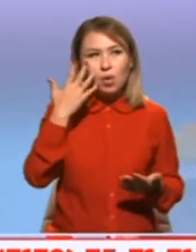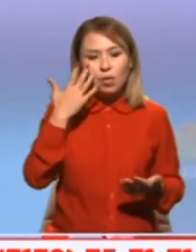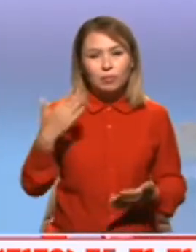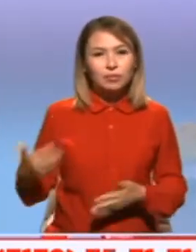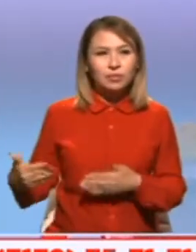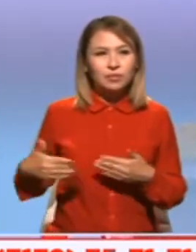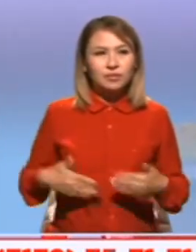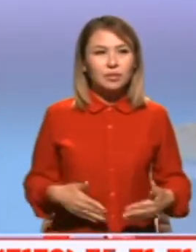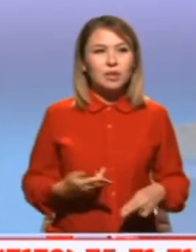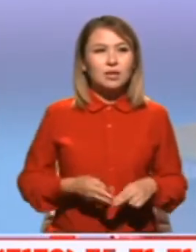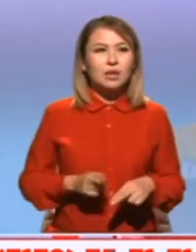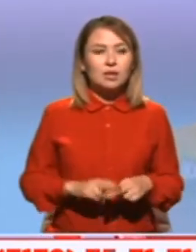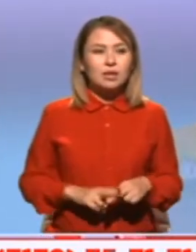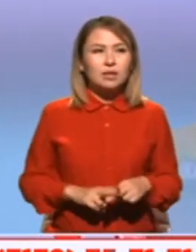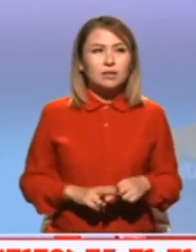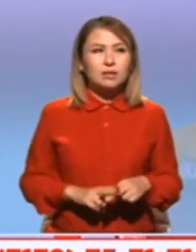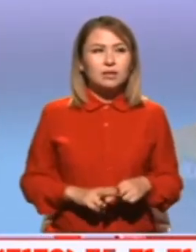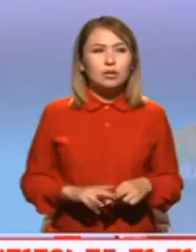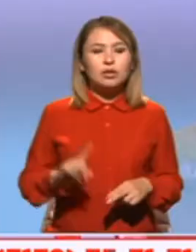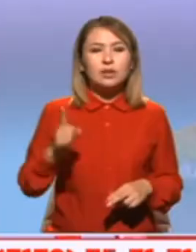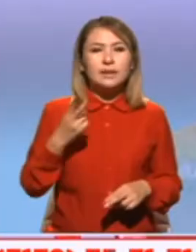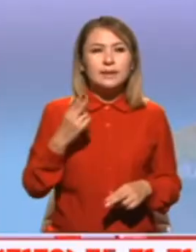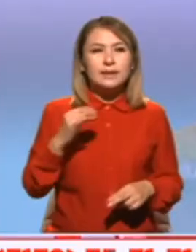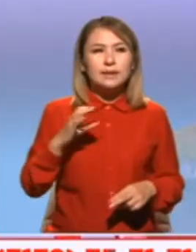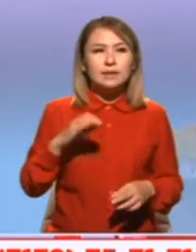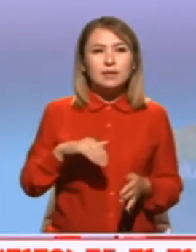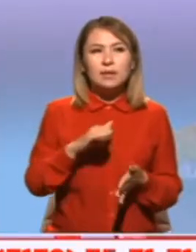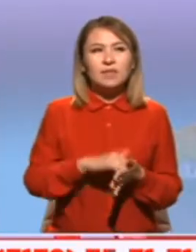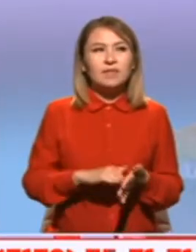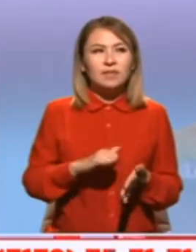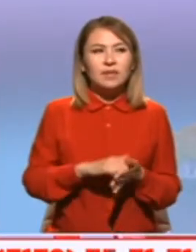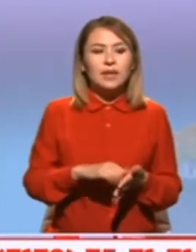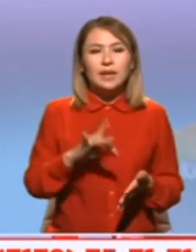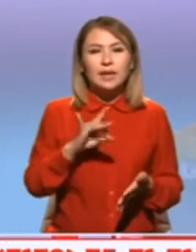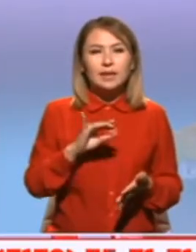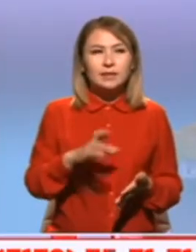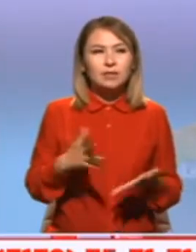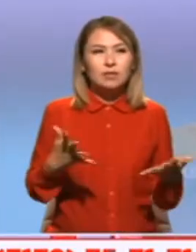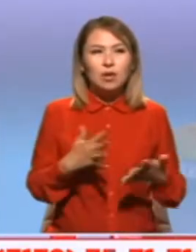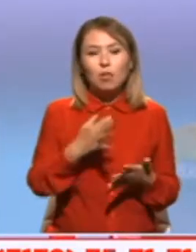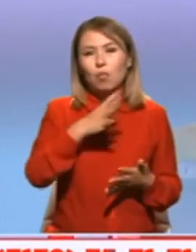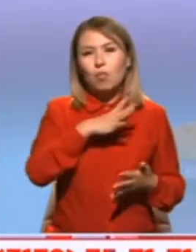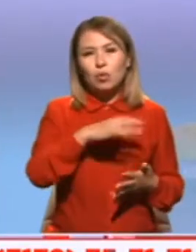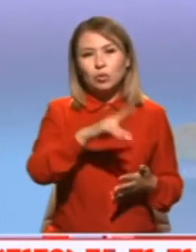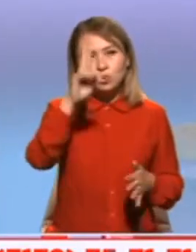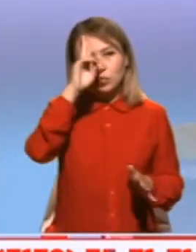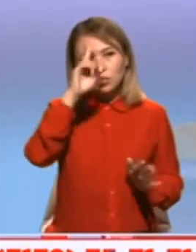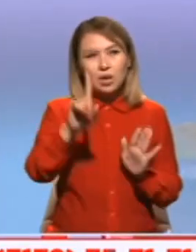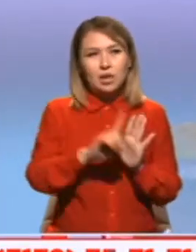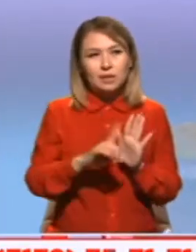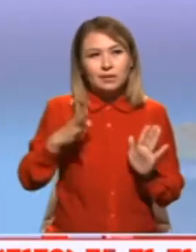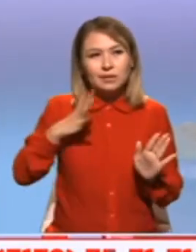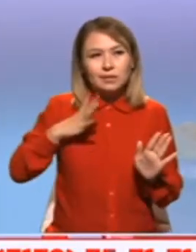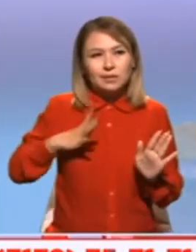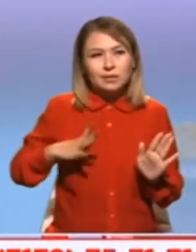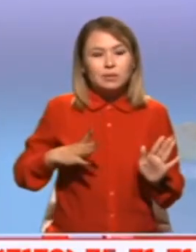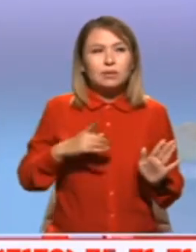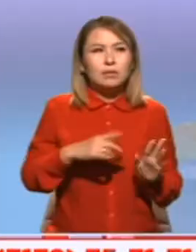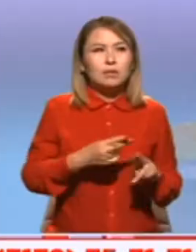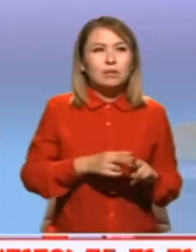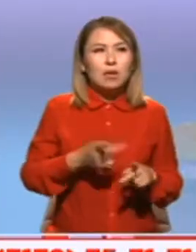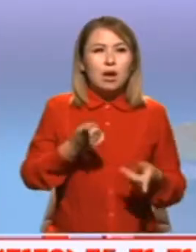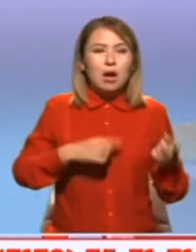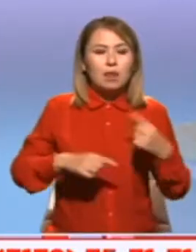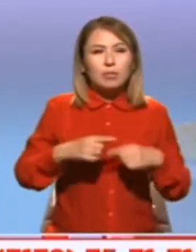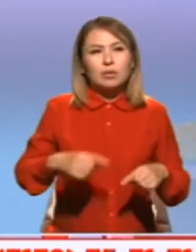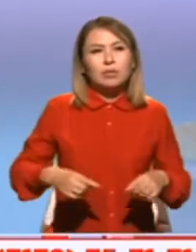барып қана. Сіз ол цистит не үшін болады, ол себебіне байланысты, фактор риска қандай, может сіз уақытында кіші дәретке бармай, ол зәр бүйрекке